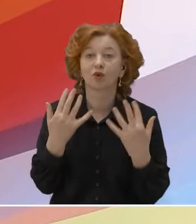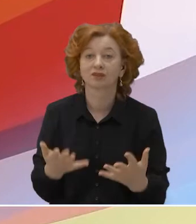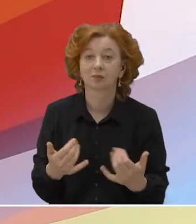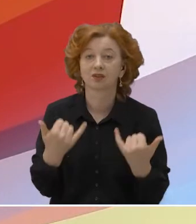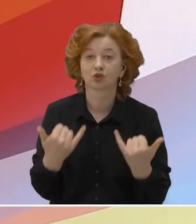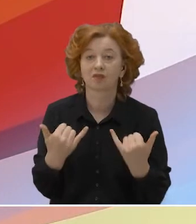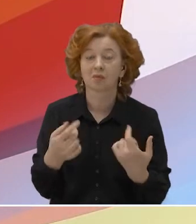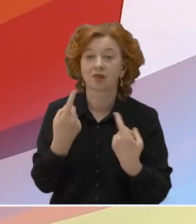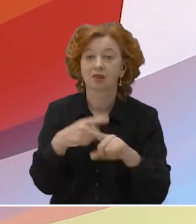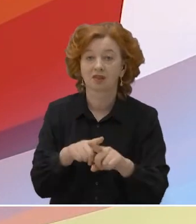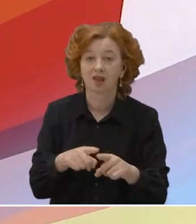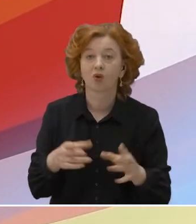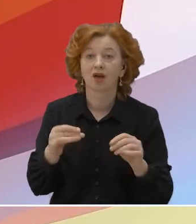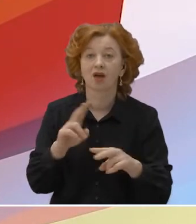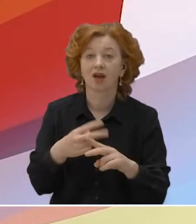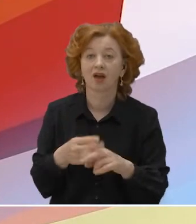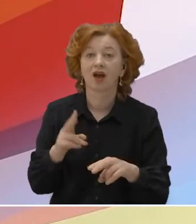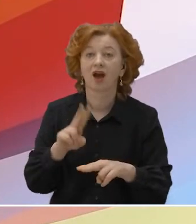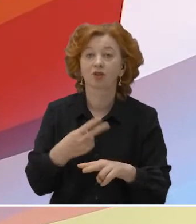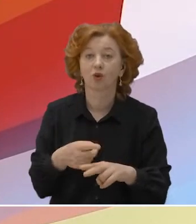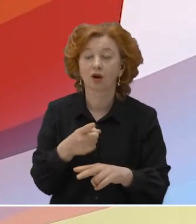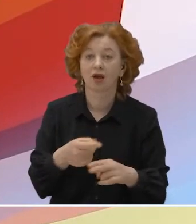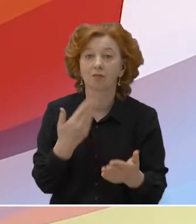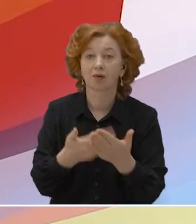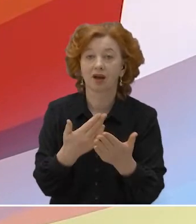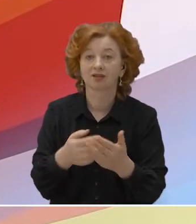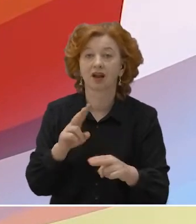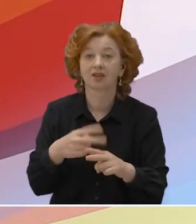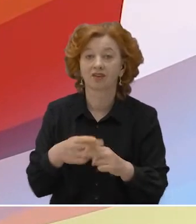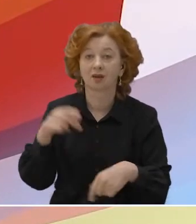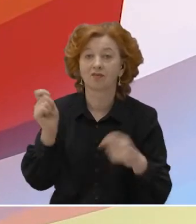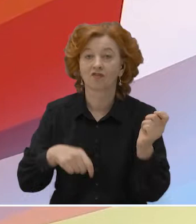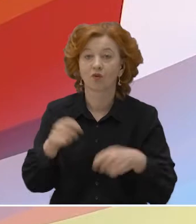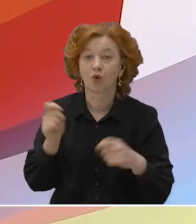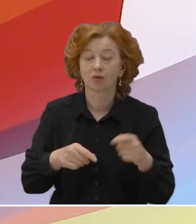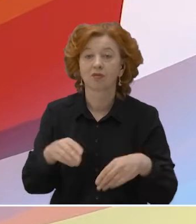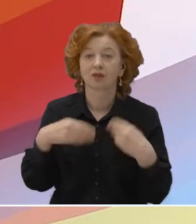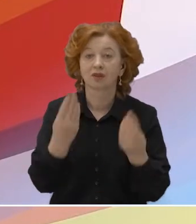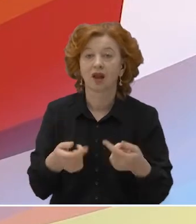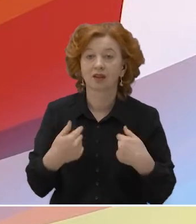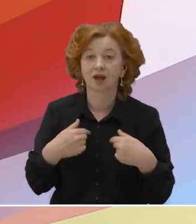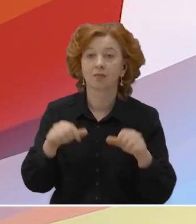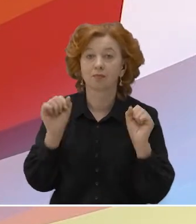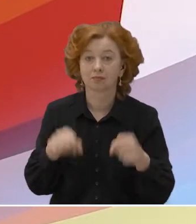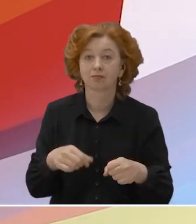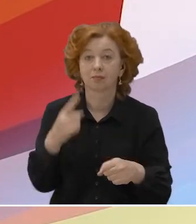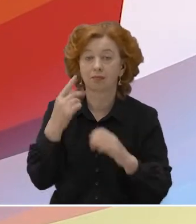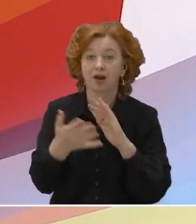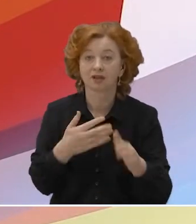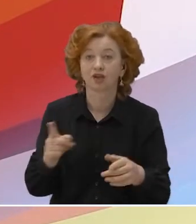востребованы современные технологии, которые, в принципе, и отражались в этом форуме, и они нам дали понять что-то